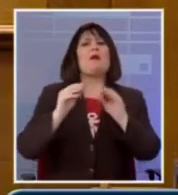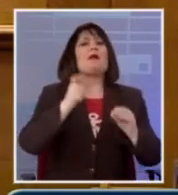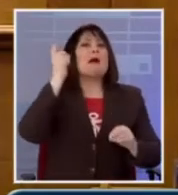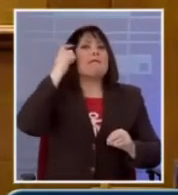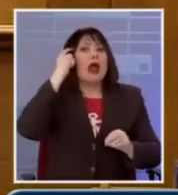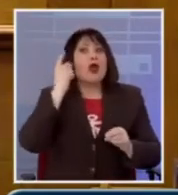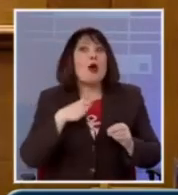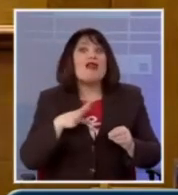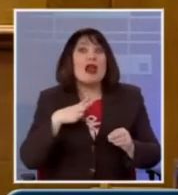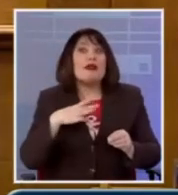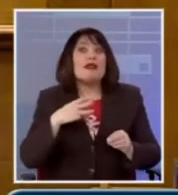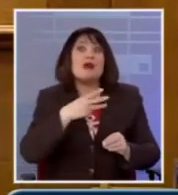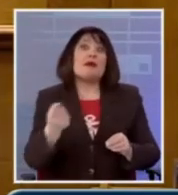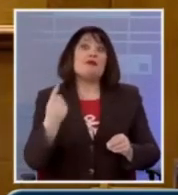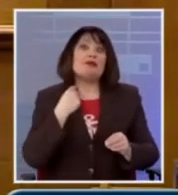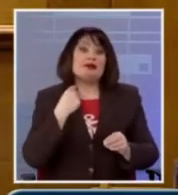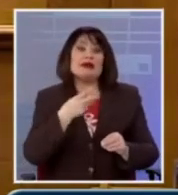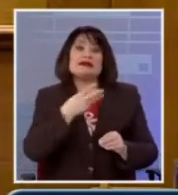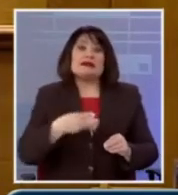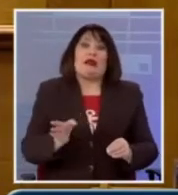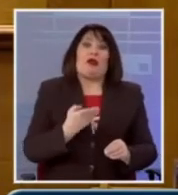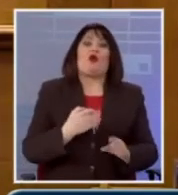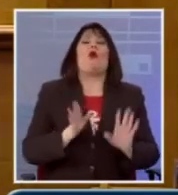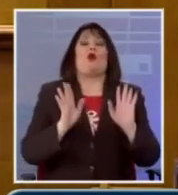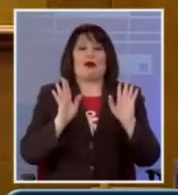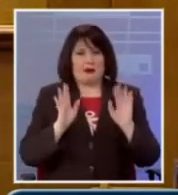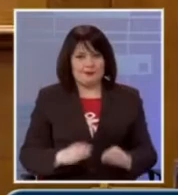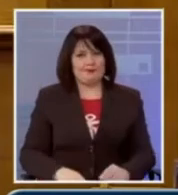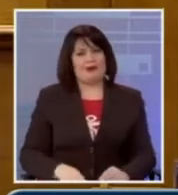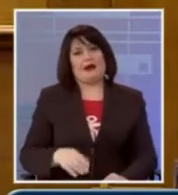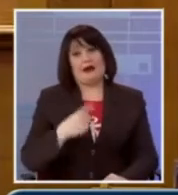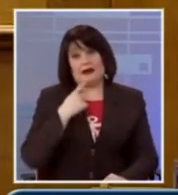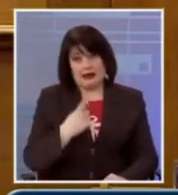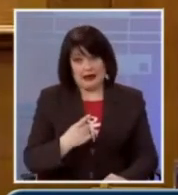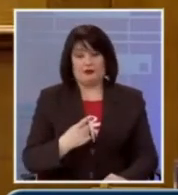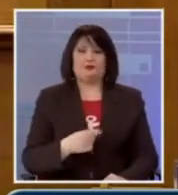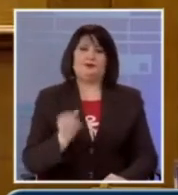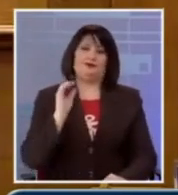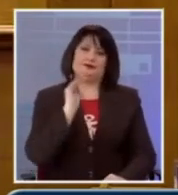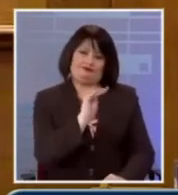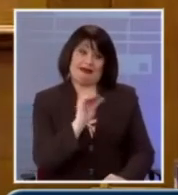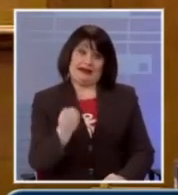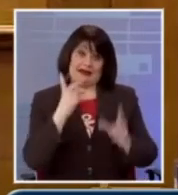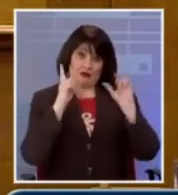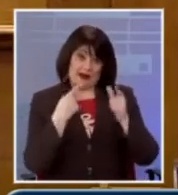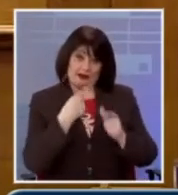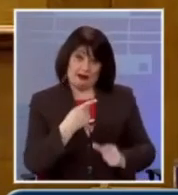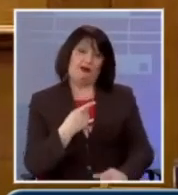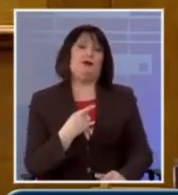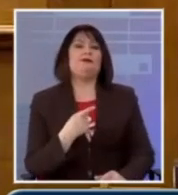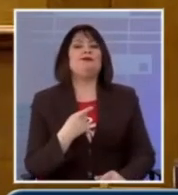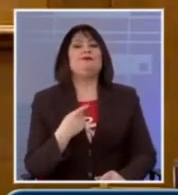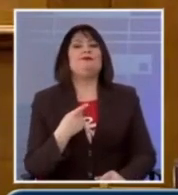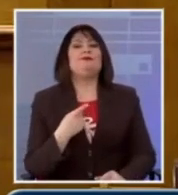όσων έχασαν εκλογές. Θα κάνω όμως την εκτίμηση και απευθύνομαι στη Νέα Δημοκρατία ότι μία